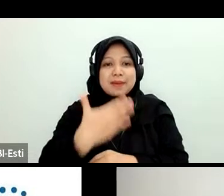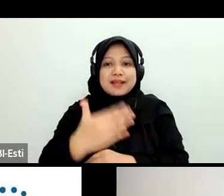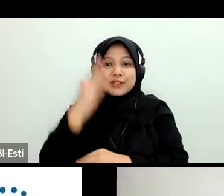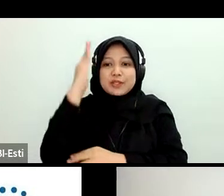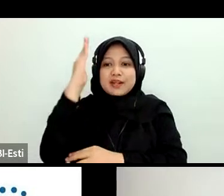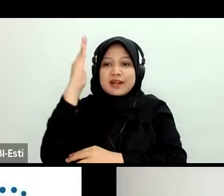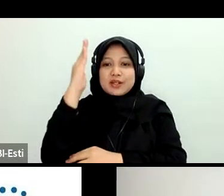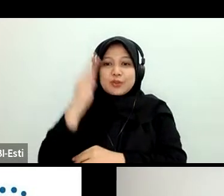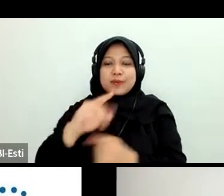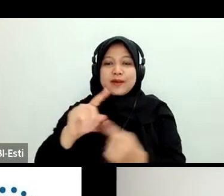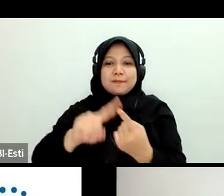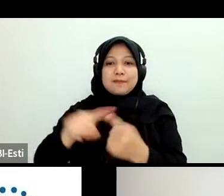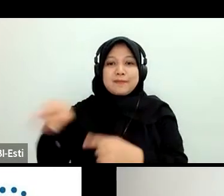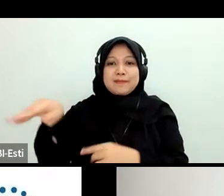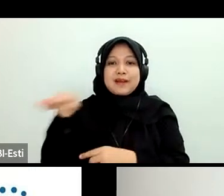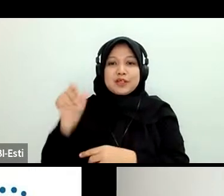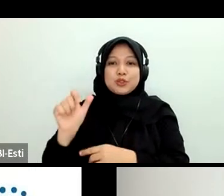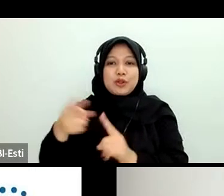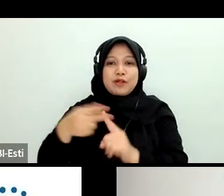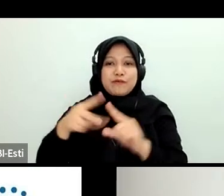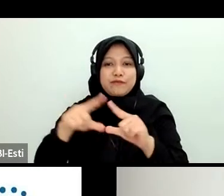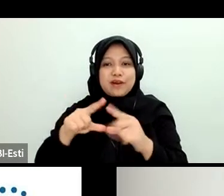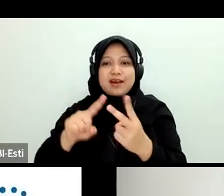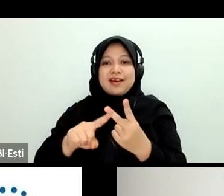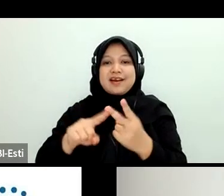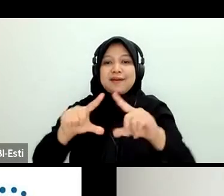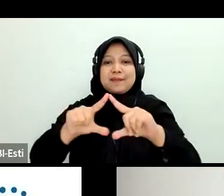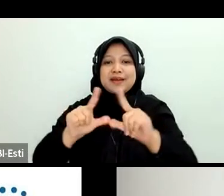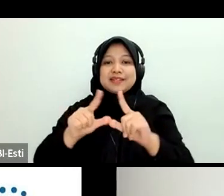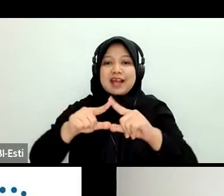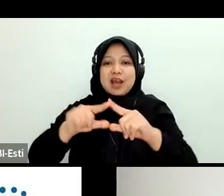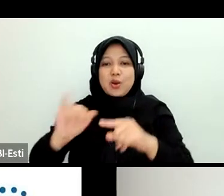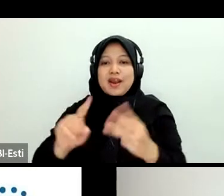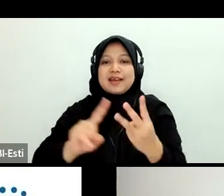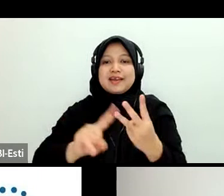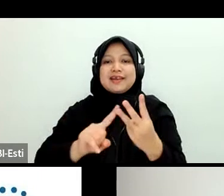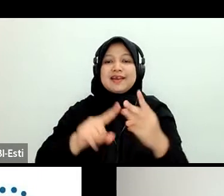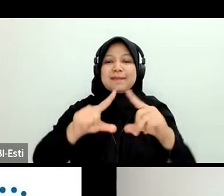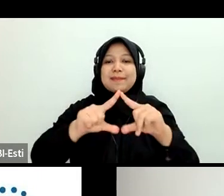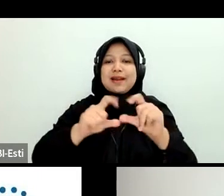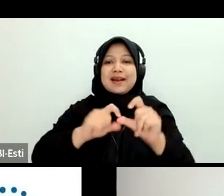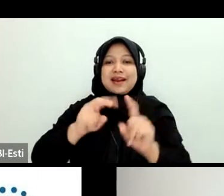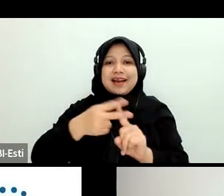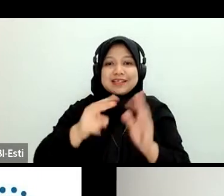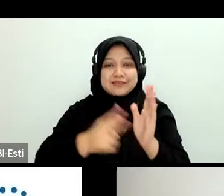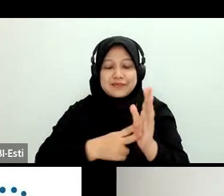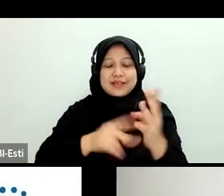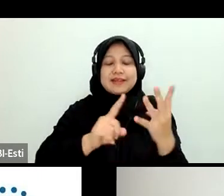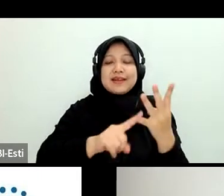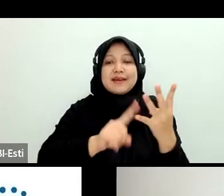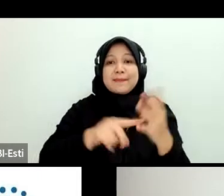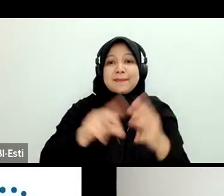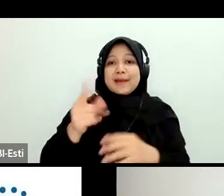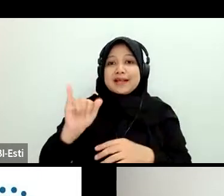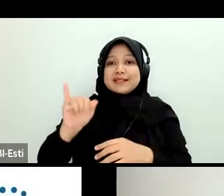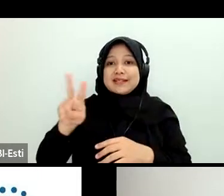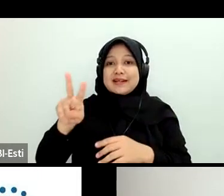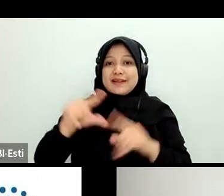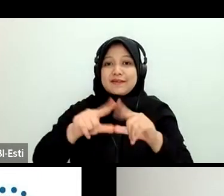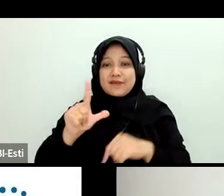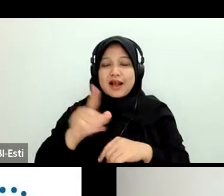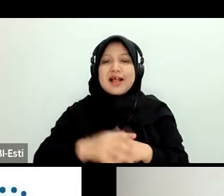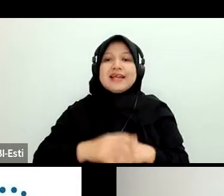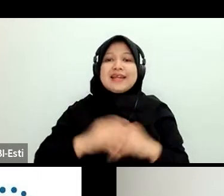Mbak Zulfa masa way Hai Bachsin yang Rival dan juga Mbak Esti dan bauchi Euro bahasa